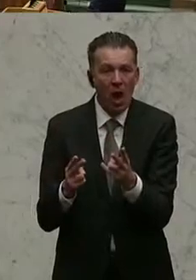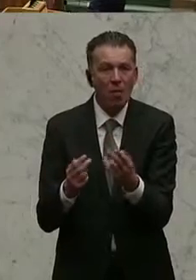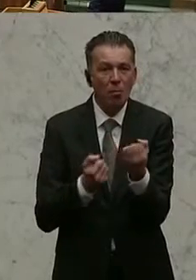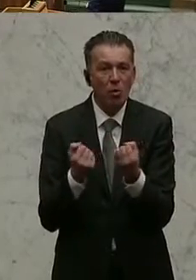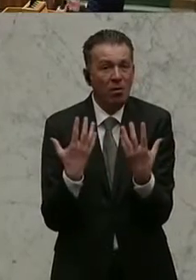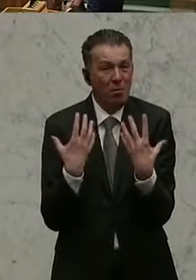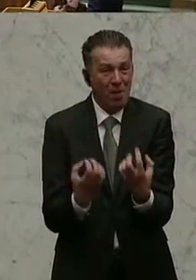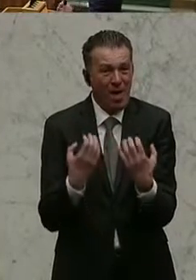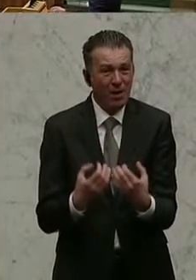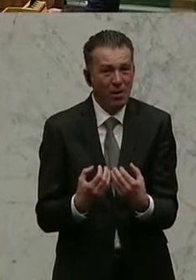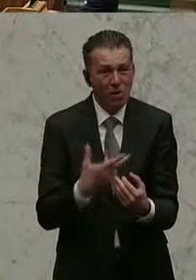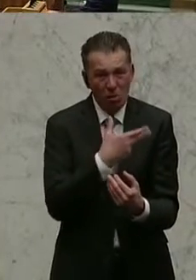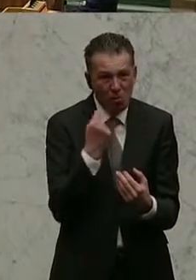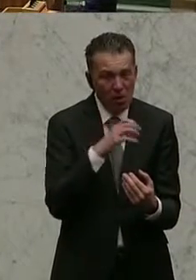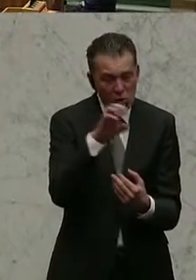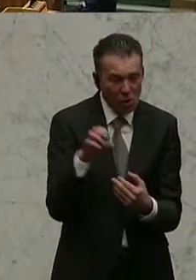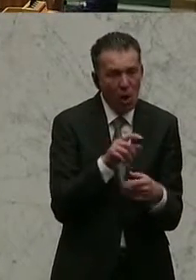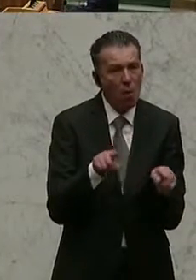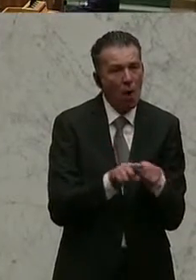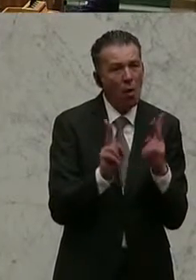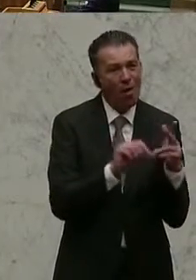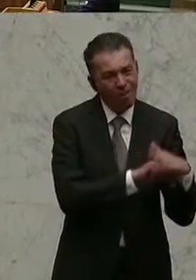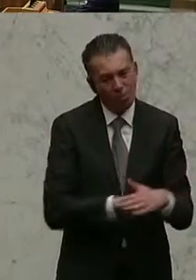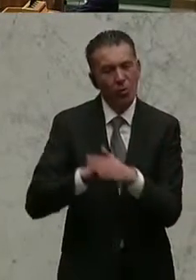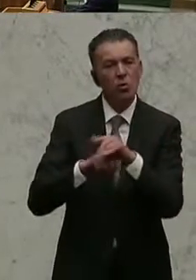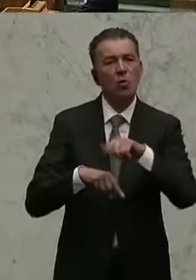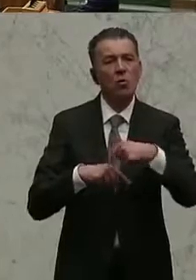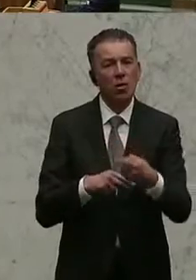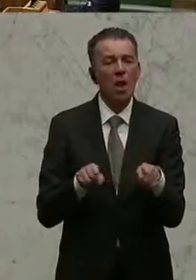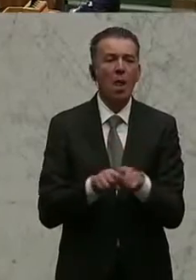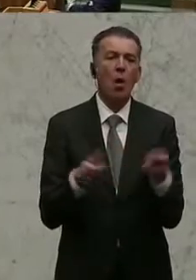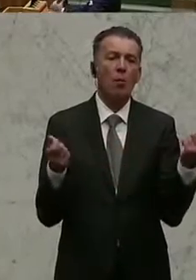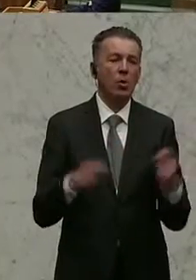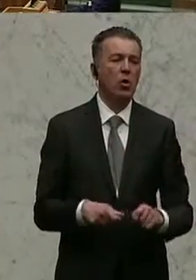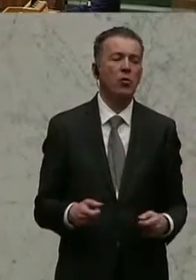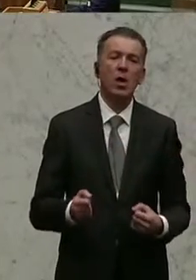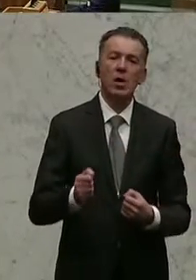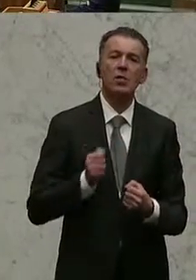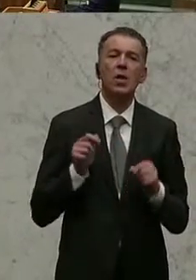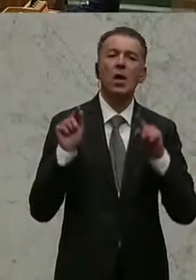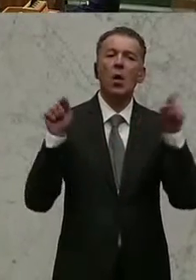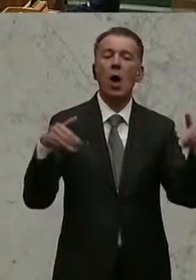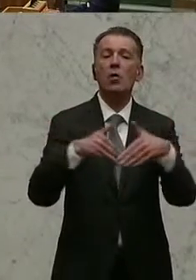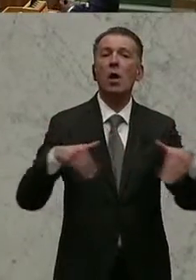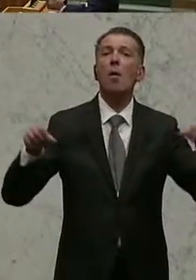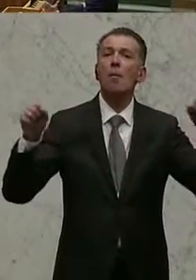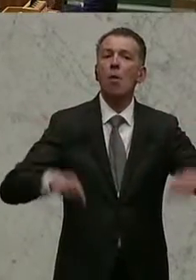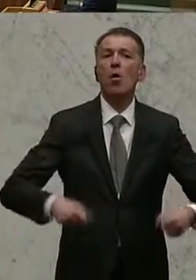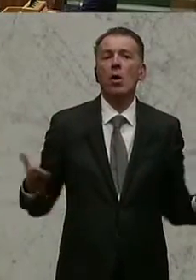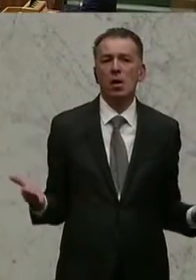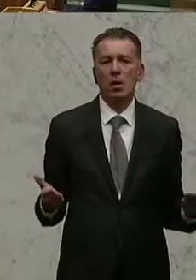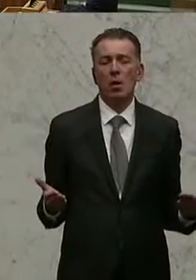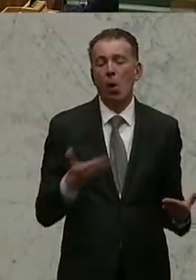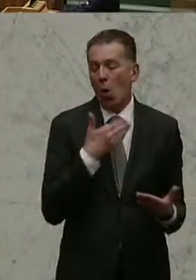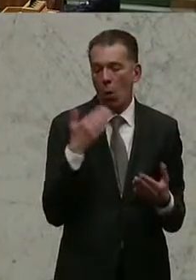zu betreiben, die von den Menschen Europas getragen wird, dann werden auch solche Beschlüsse in Bezug auf die Sicherung der Außengrenze möglich sein. Aber das